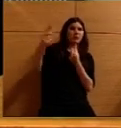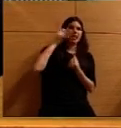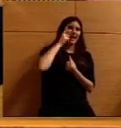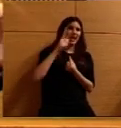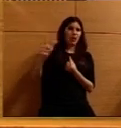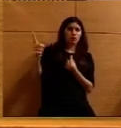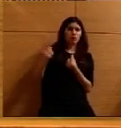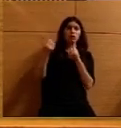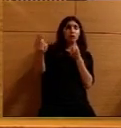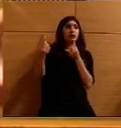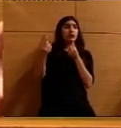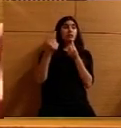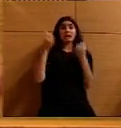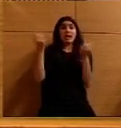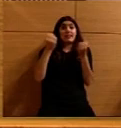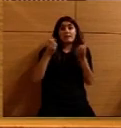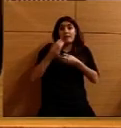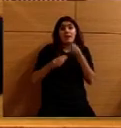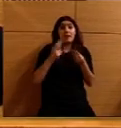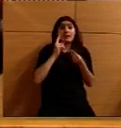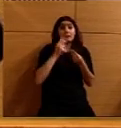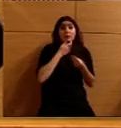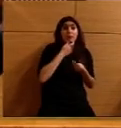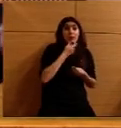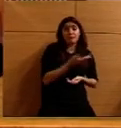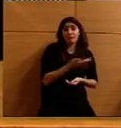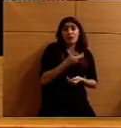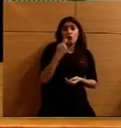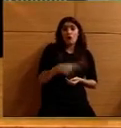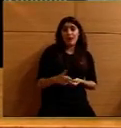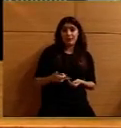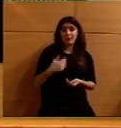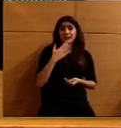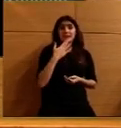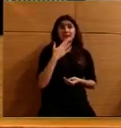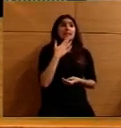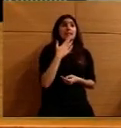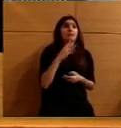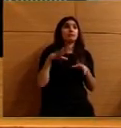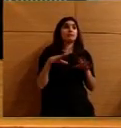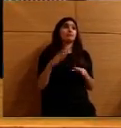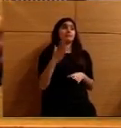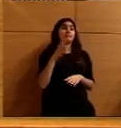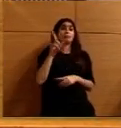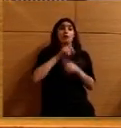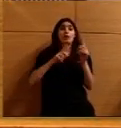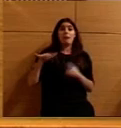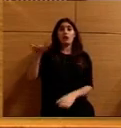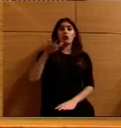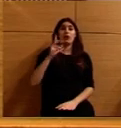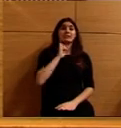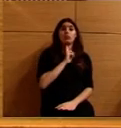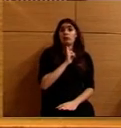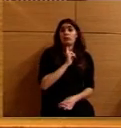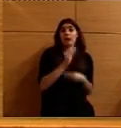nucli principal i per moltes accions que fas a l'Ajuntament de Pujol, pues directament si té reservoris del mosquito tigre en les marxals de Sagunto, pues ja